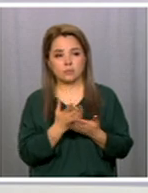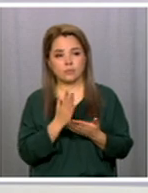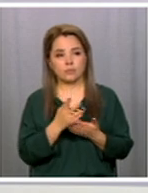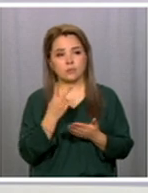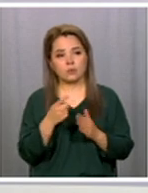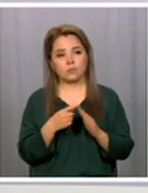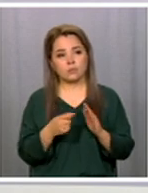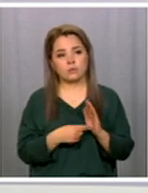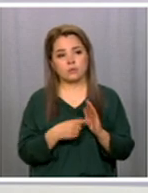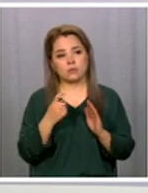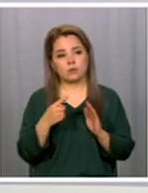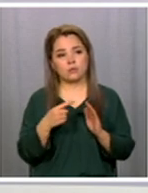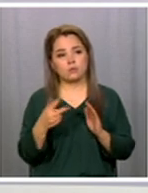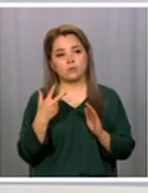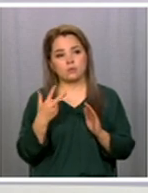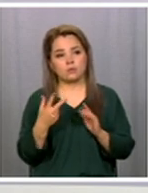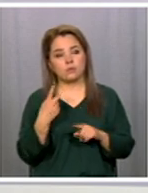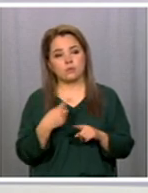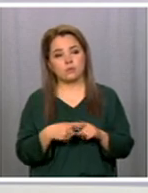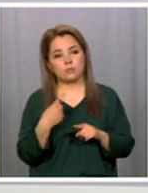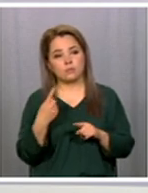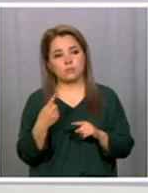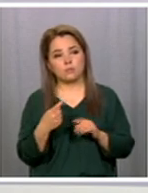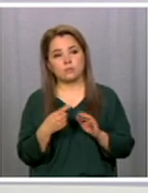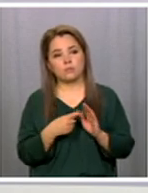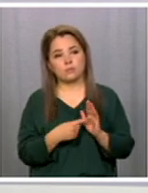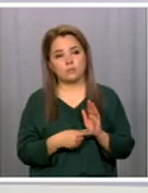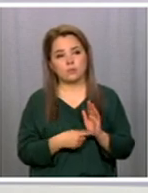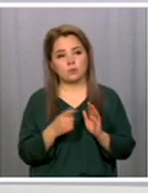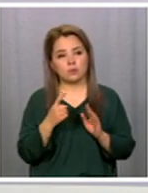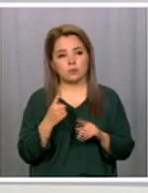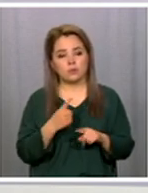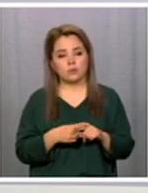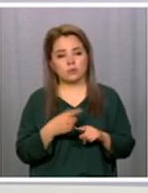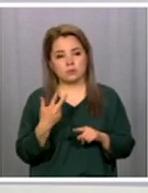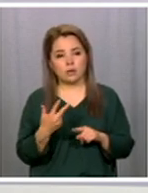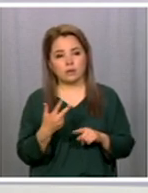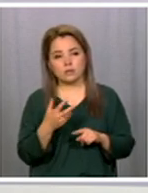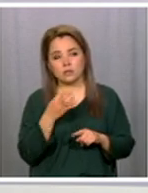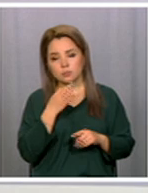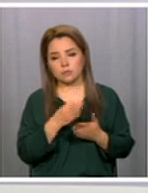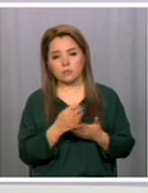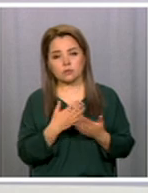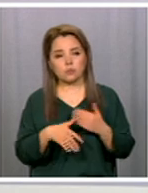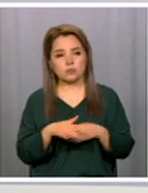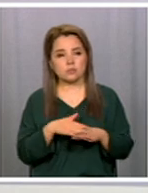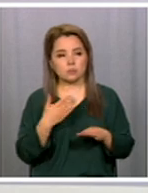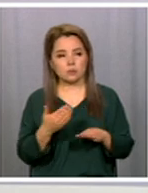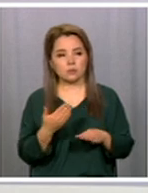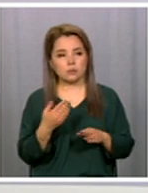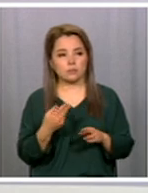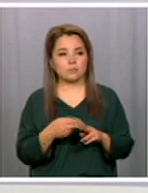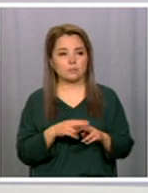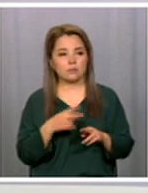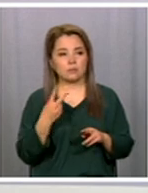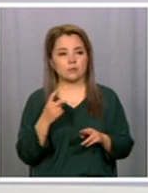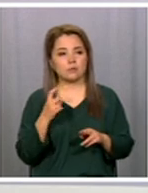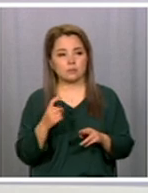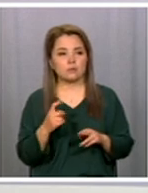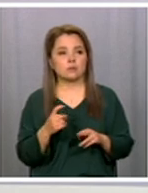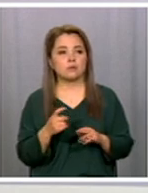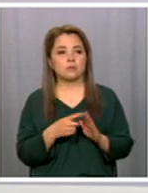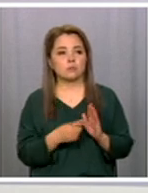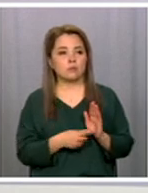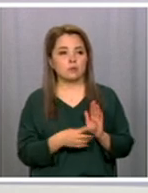1 бөлінген x қосылған 3 қосу, 2x бөлінген 9 азайтылған x квадрат тең. Ал